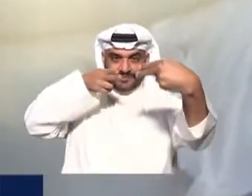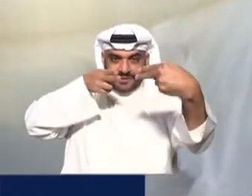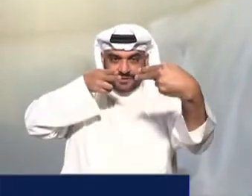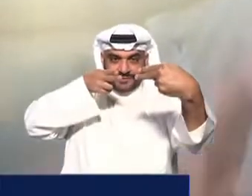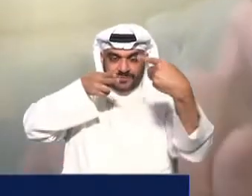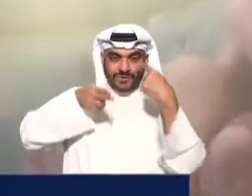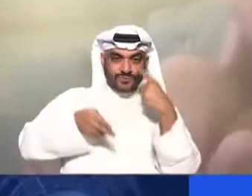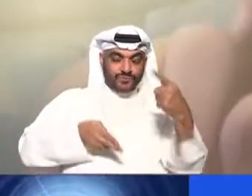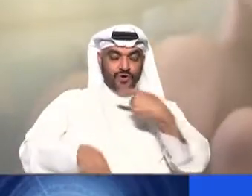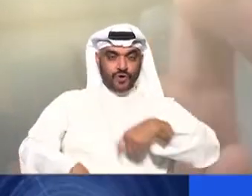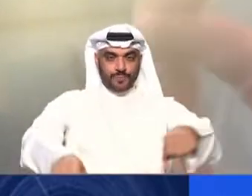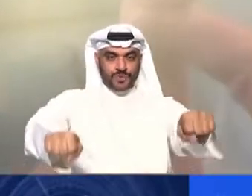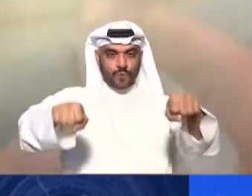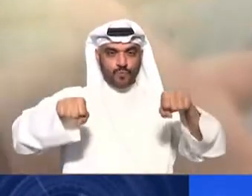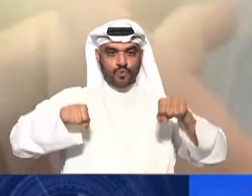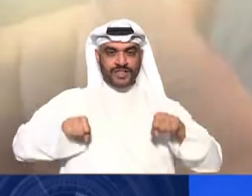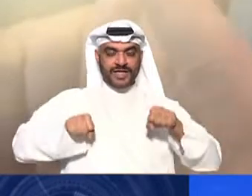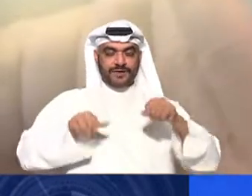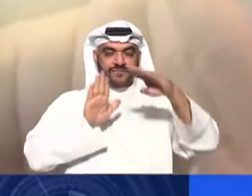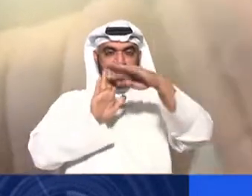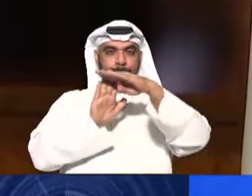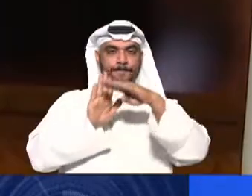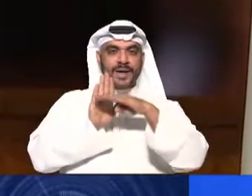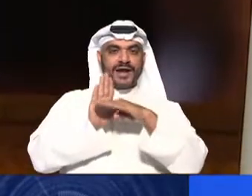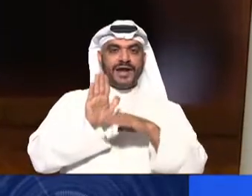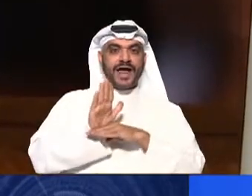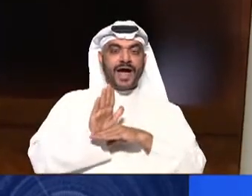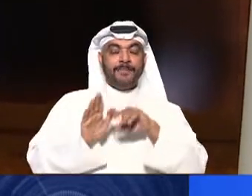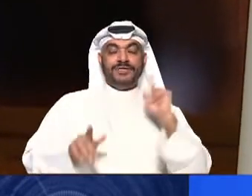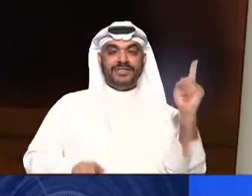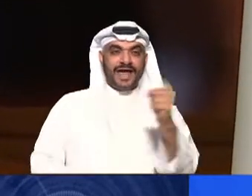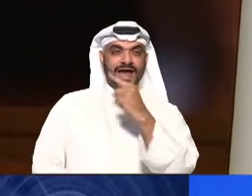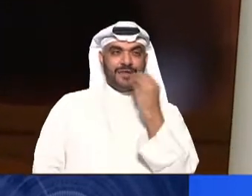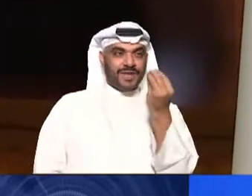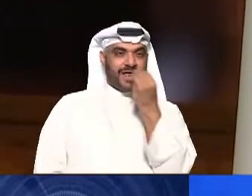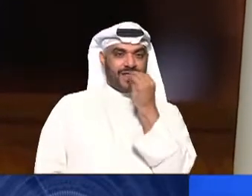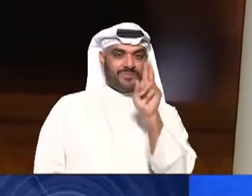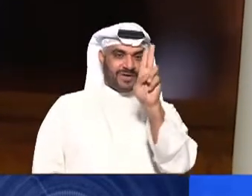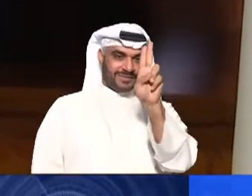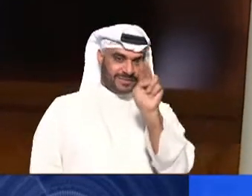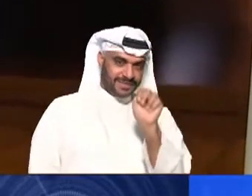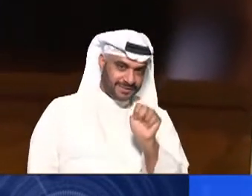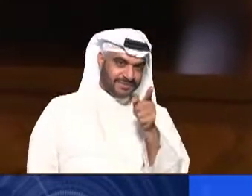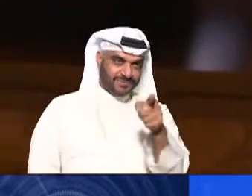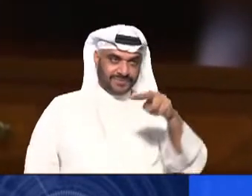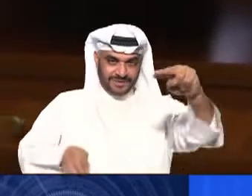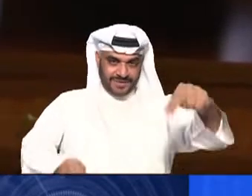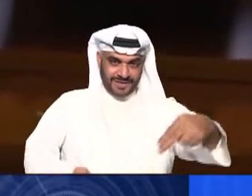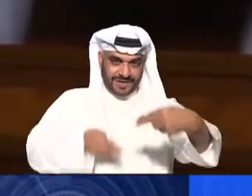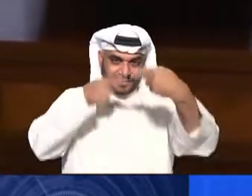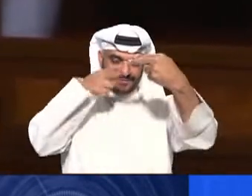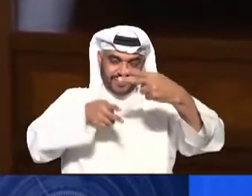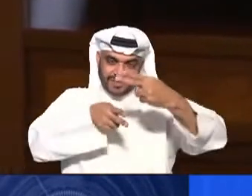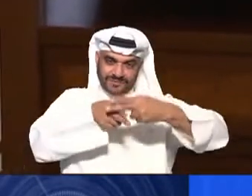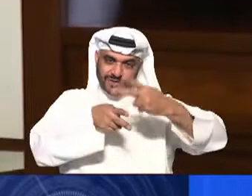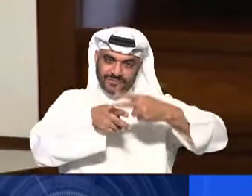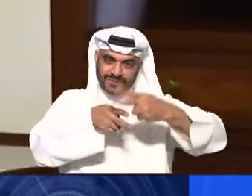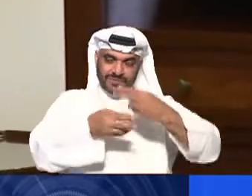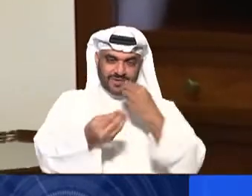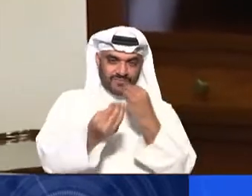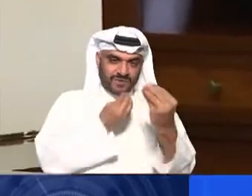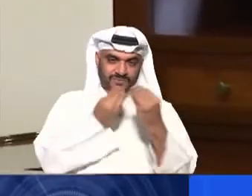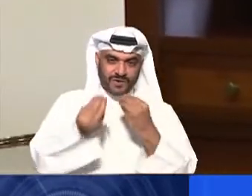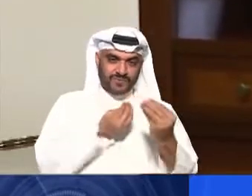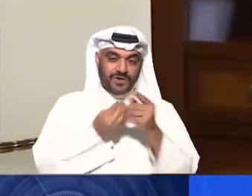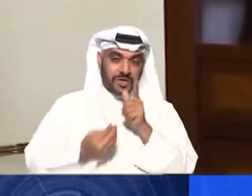من المدير التنفيذي لبرنامج الأغذية العالمية التابع للأمم المتحدة ديفيد بيزلي، وأعرب بيزلي خلال الاتصال عن